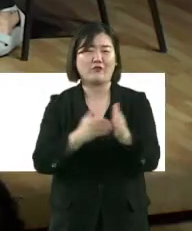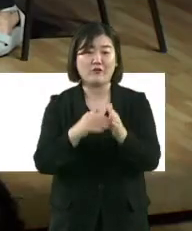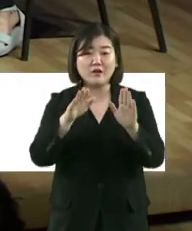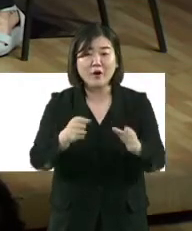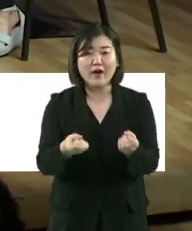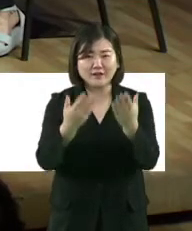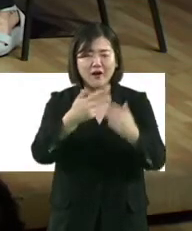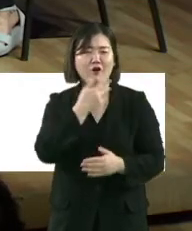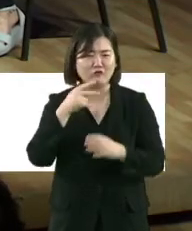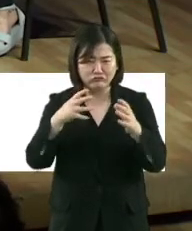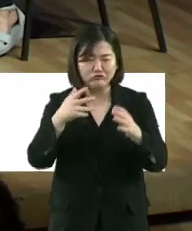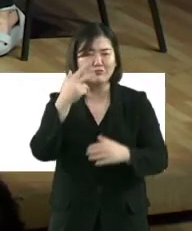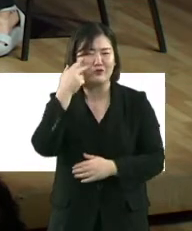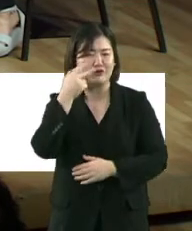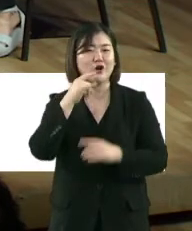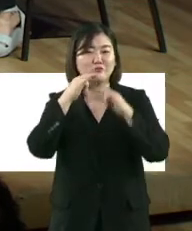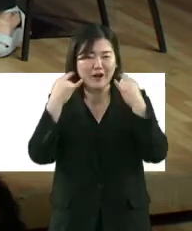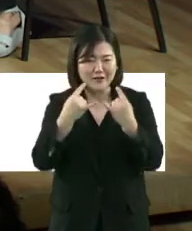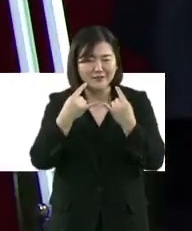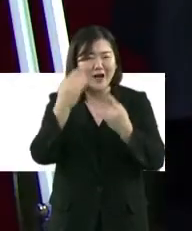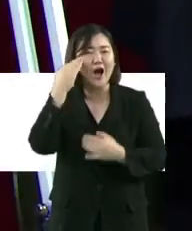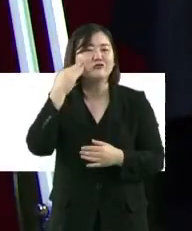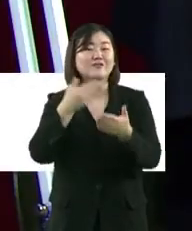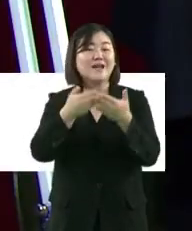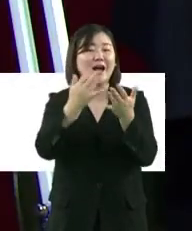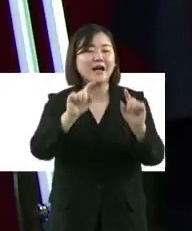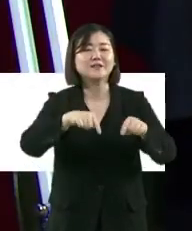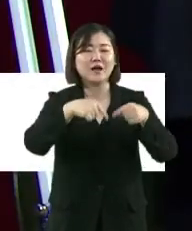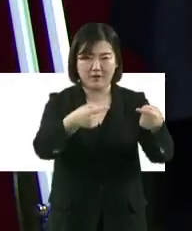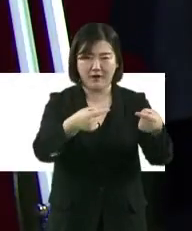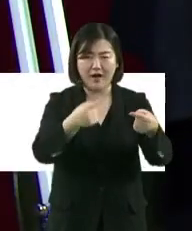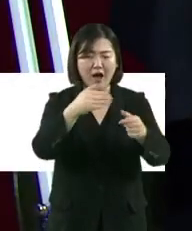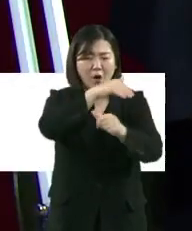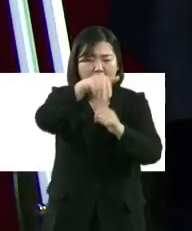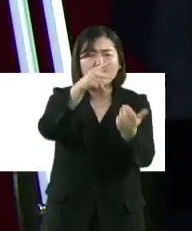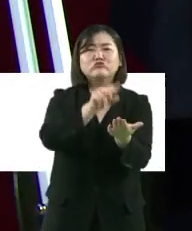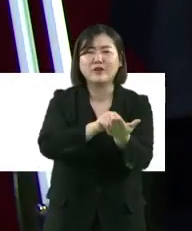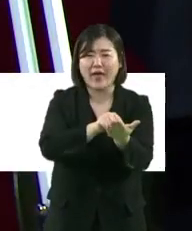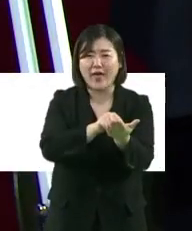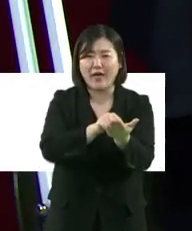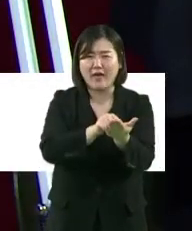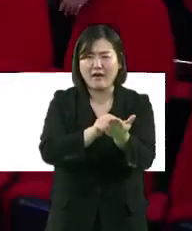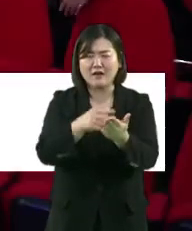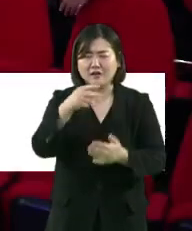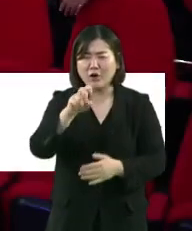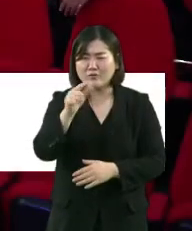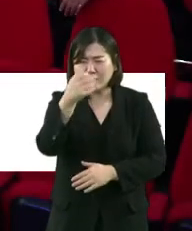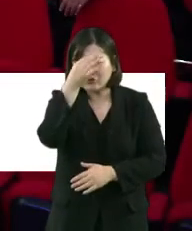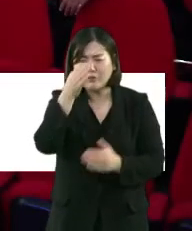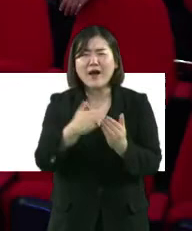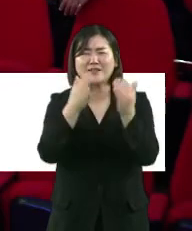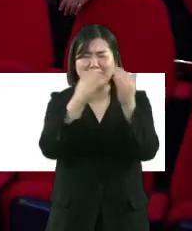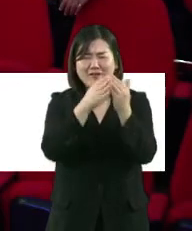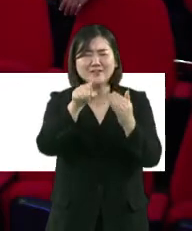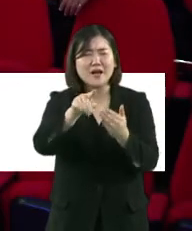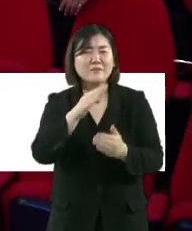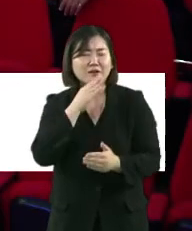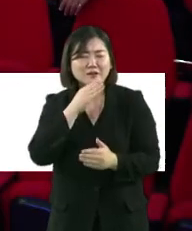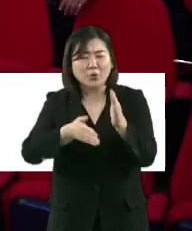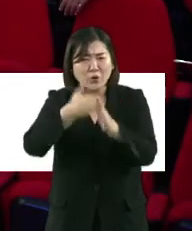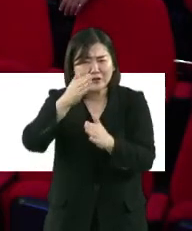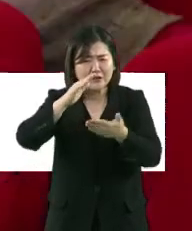이번 행사는 영국과 미국, 프랑스, 국내 작가 등이 참여해 환경 문제를 비롯해 첨단 기술의 발전과 그에 따른